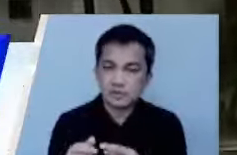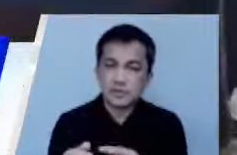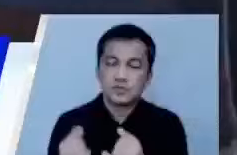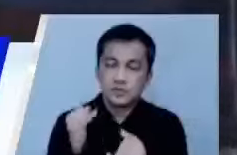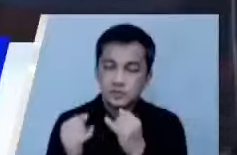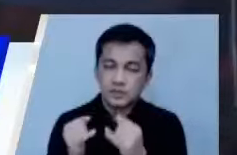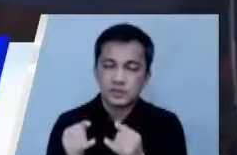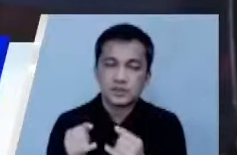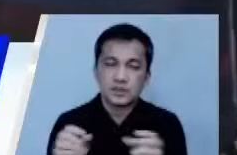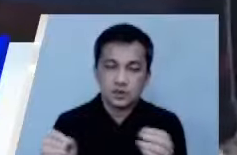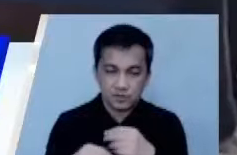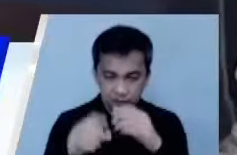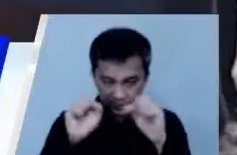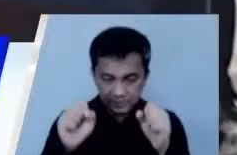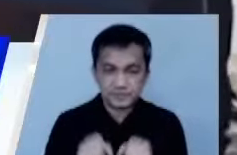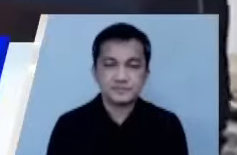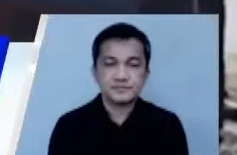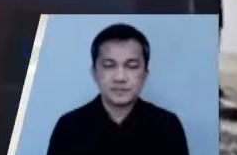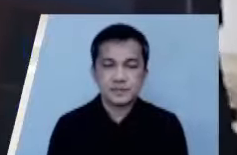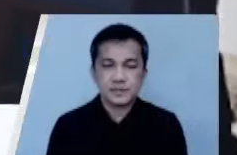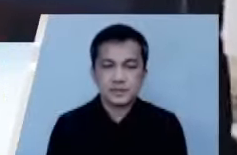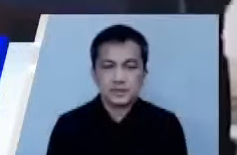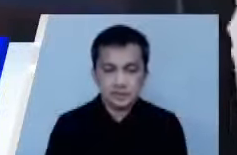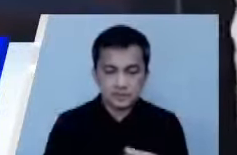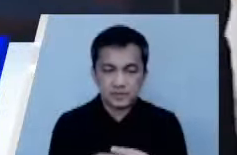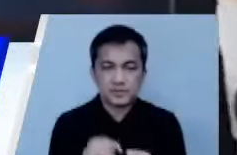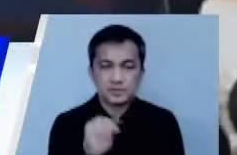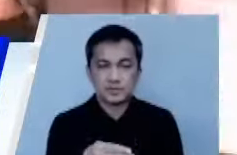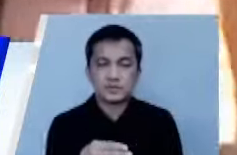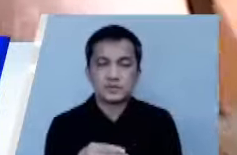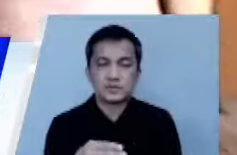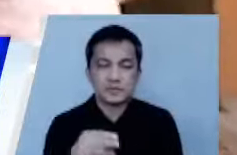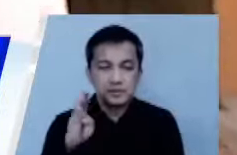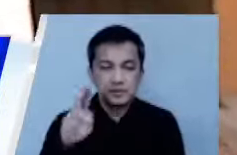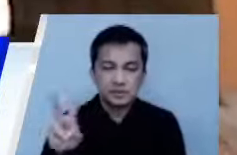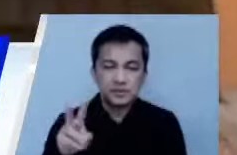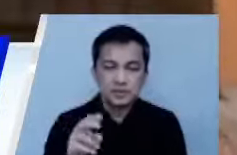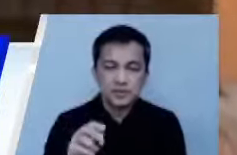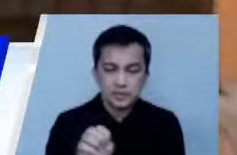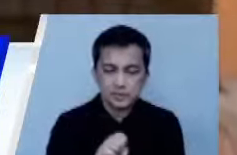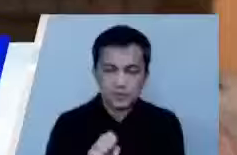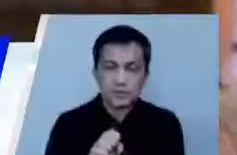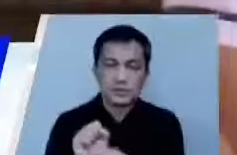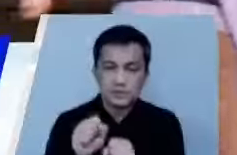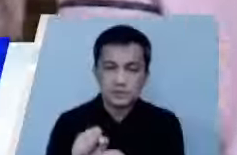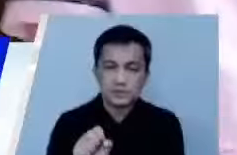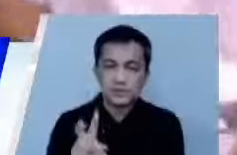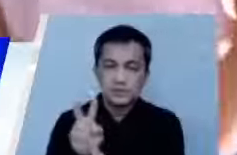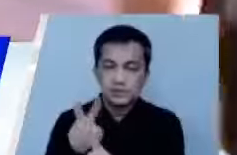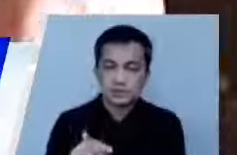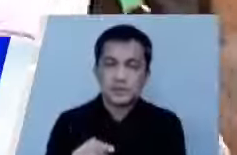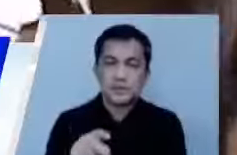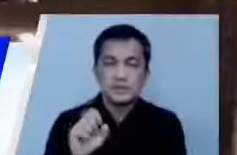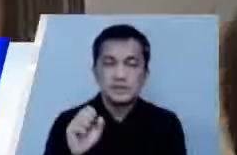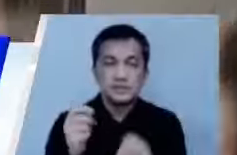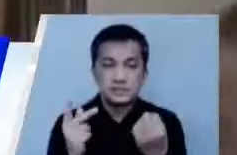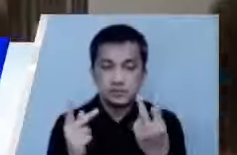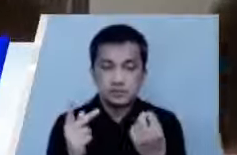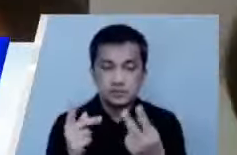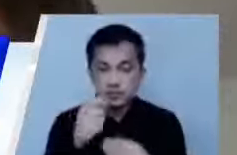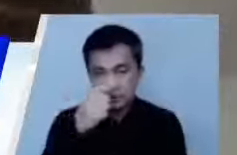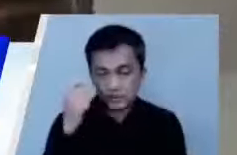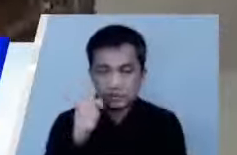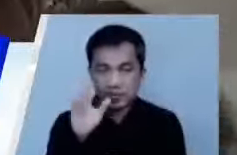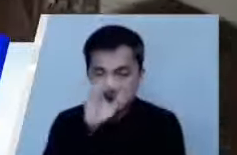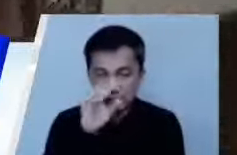dito isa pa sa pinatututukan ni Marcos si angara ang iangat ang employability o kakayahan ng mga senior high school graduate Para makahanap agad ang trabaho isa